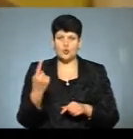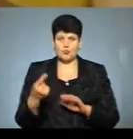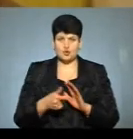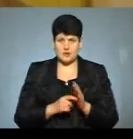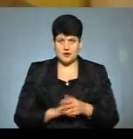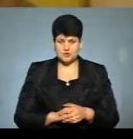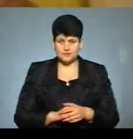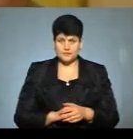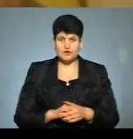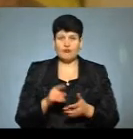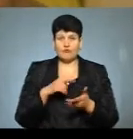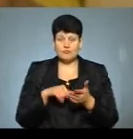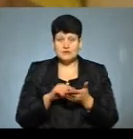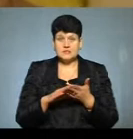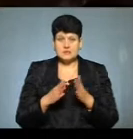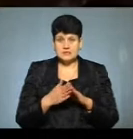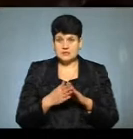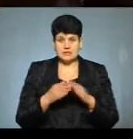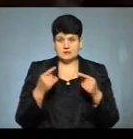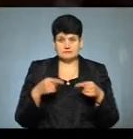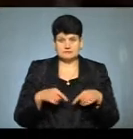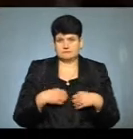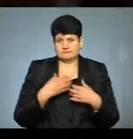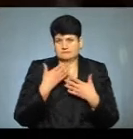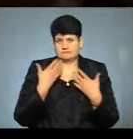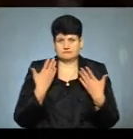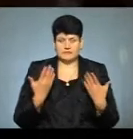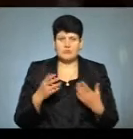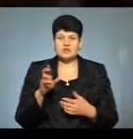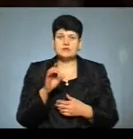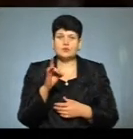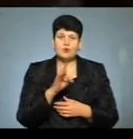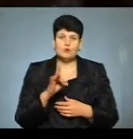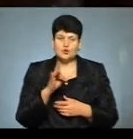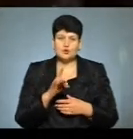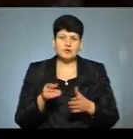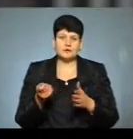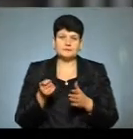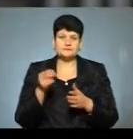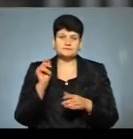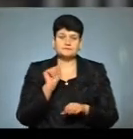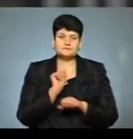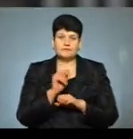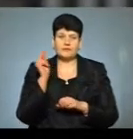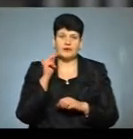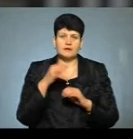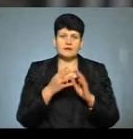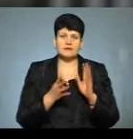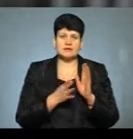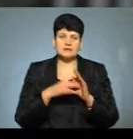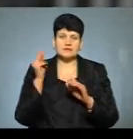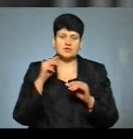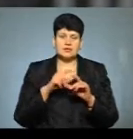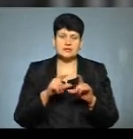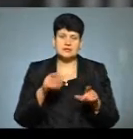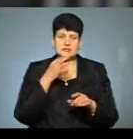самому місту ситуація практично не критична. Загалом у Бережанському районі на карантин закрили 19 навчальних закладів, розповіла